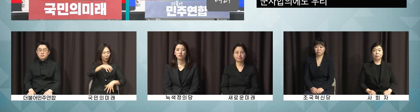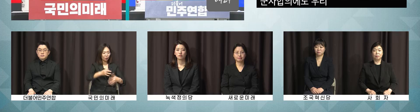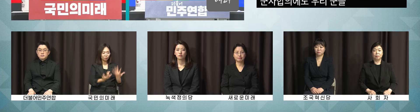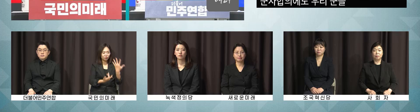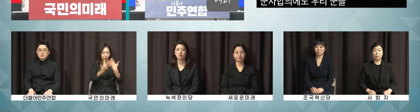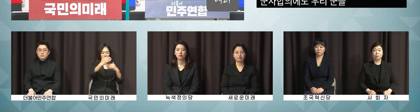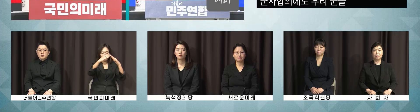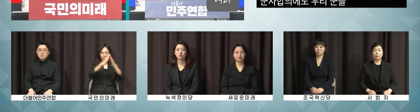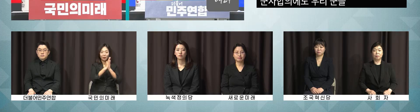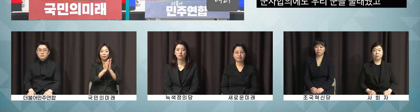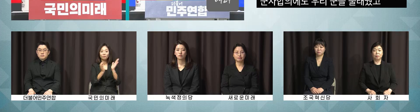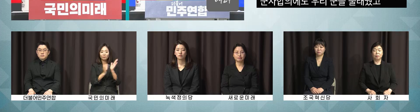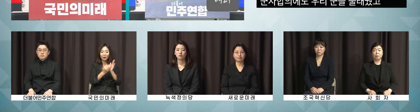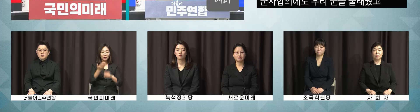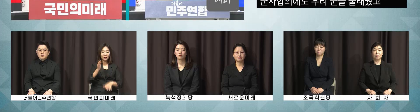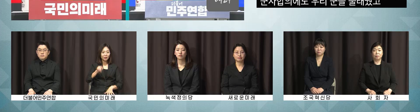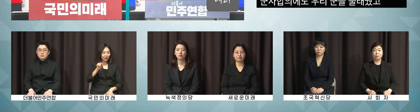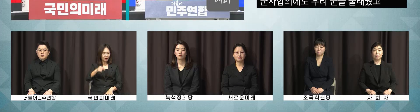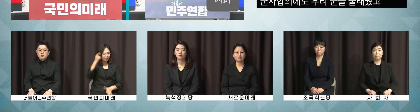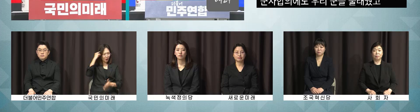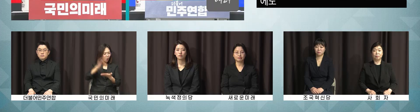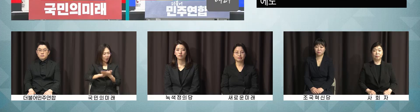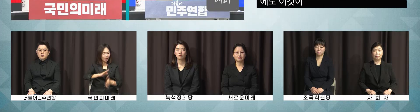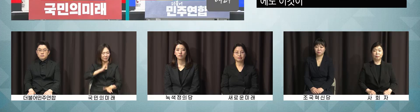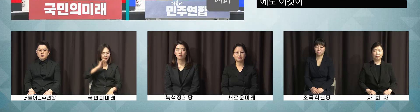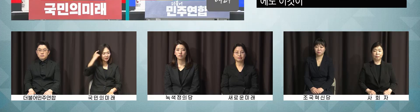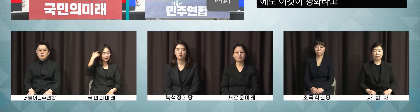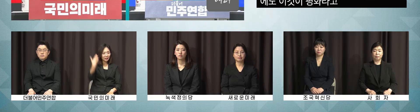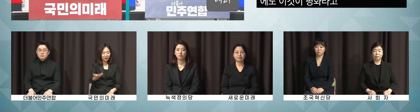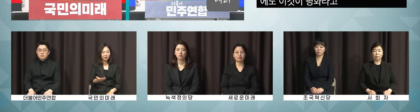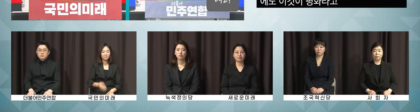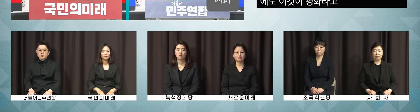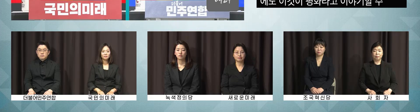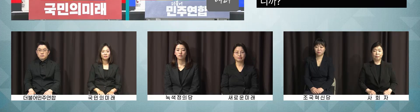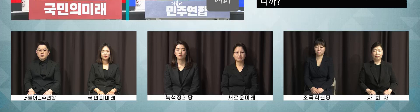버렸습니다. 그럼에도 불구하고 이것이 평화라고 얘기할 수 있습니까?